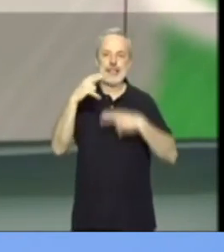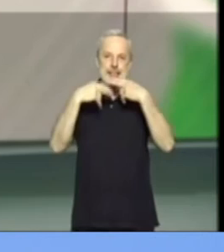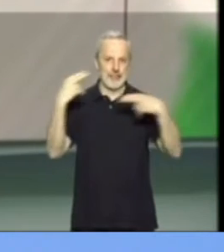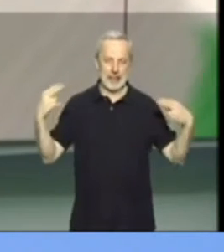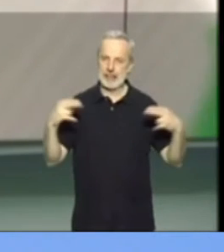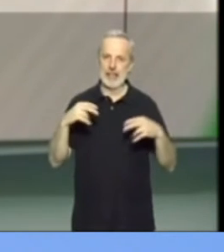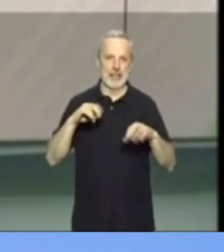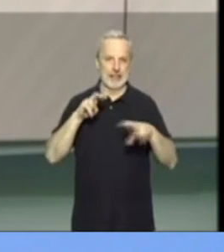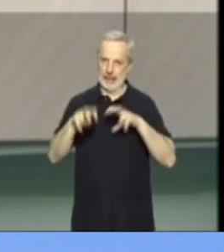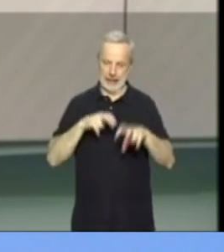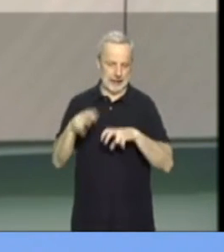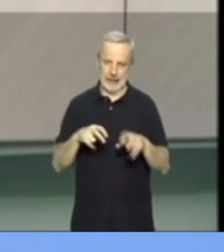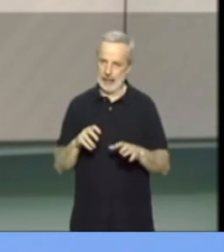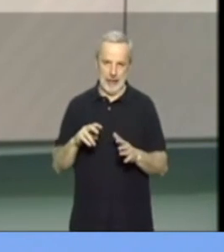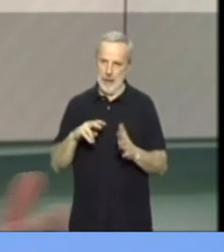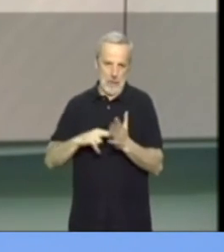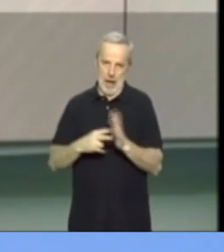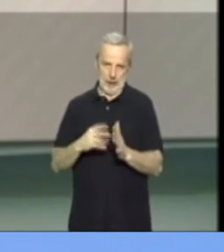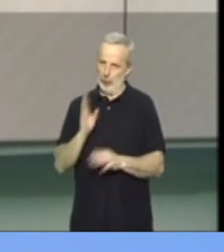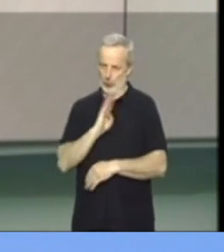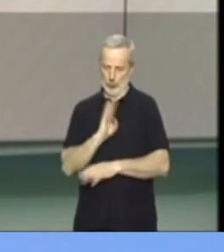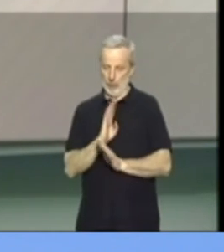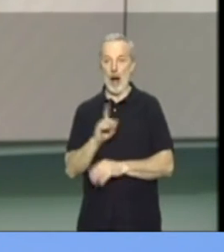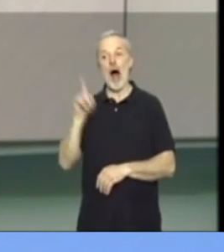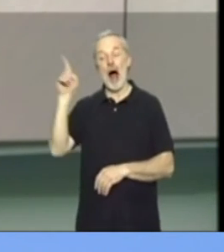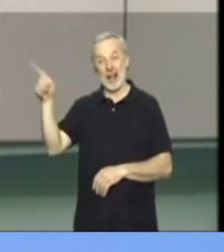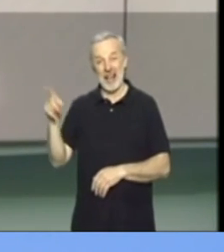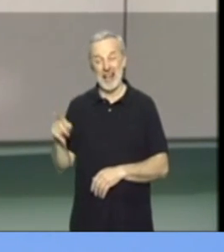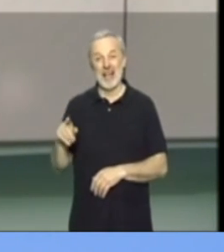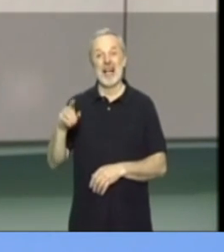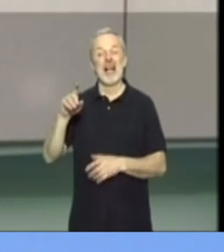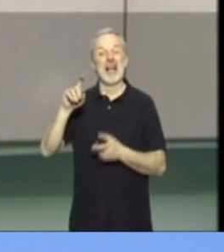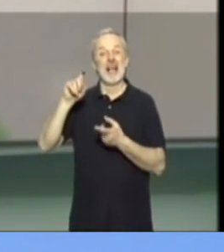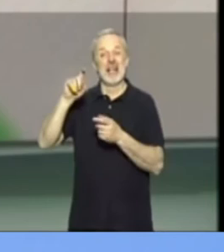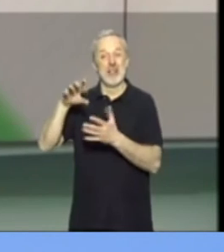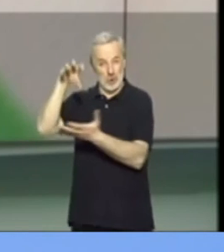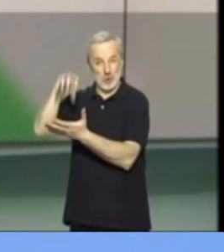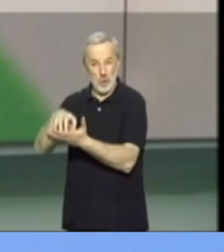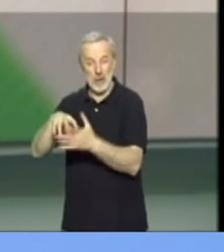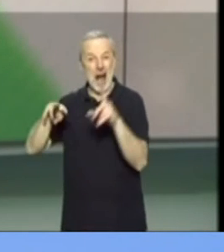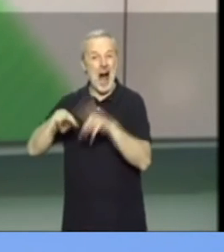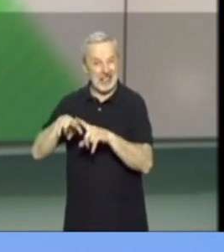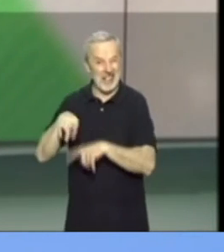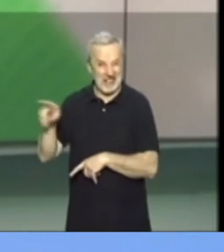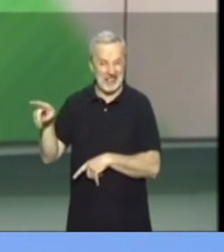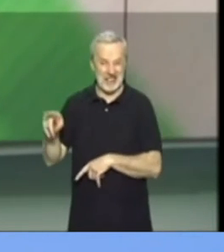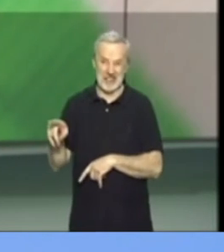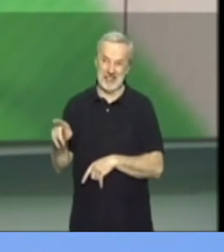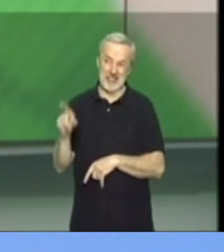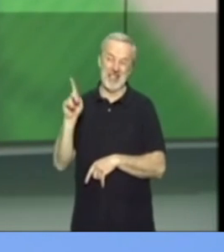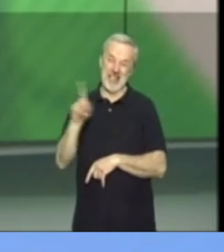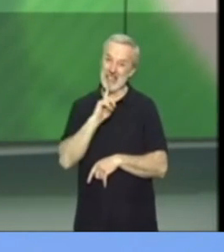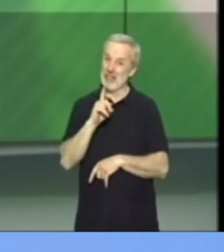ale Stáj Etix se tomu jistě velmi blíží. Ať už v té World Tourové variantě nebo